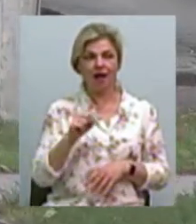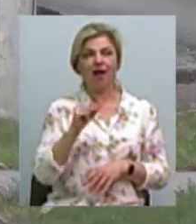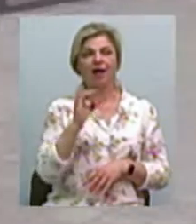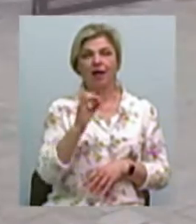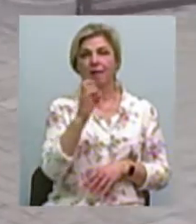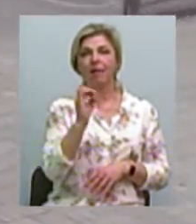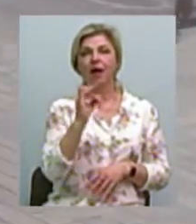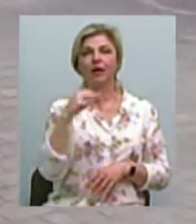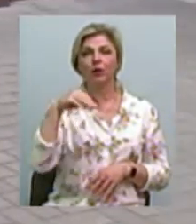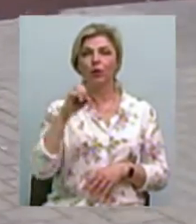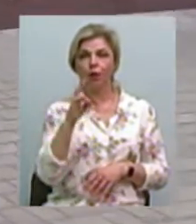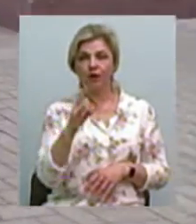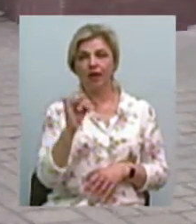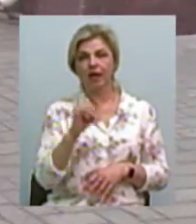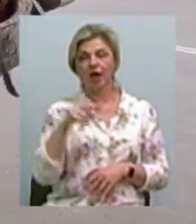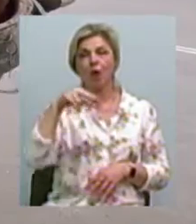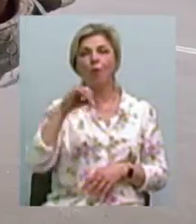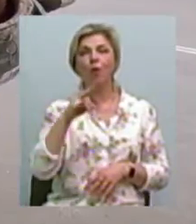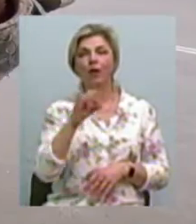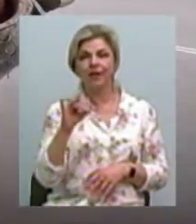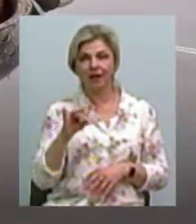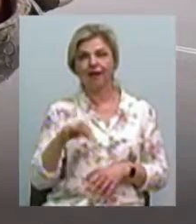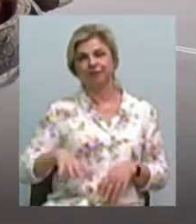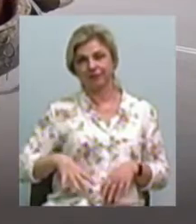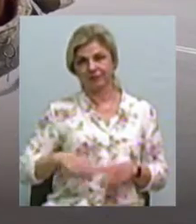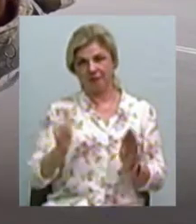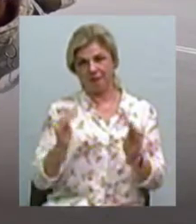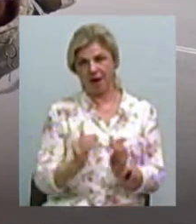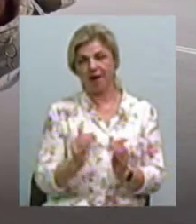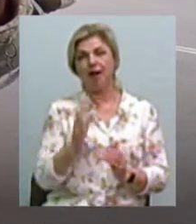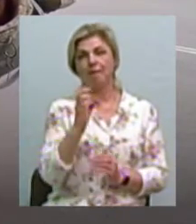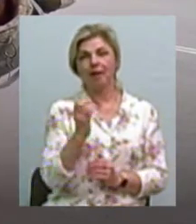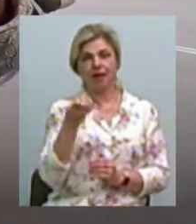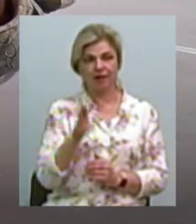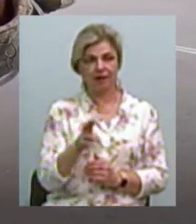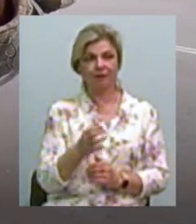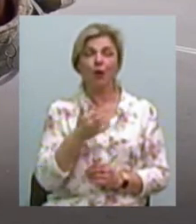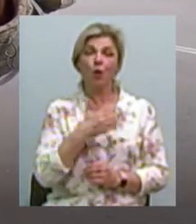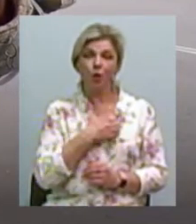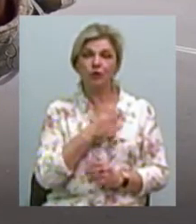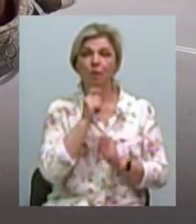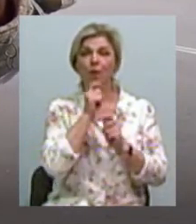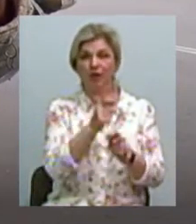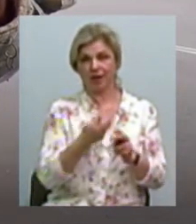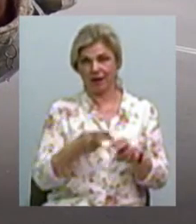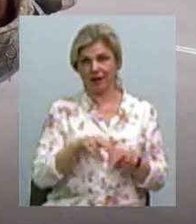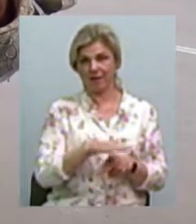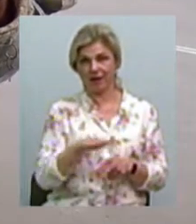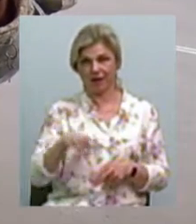та «Поні Беня». Хочеться цим діткам дарити якусь сказку, хочеться щось приємне,